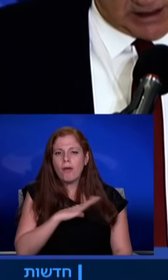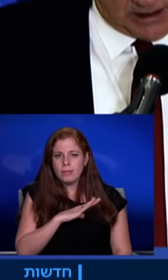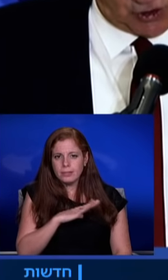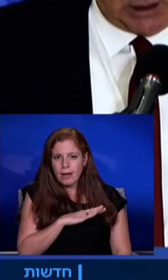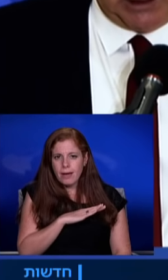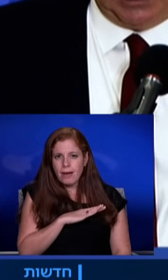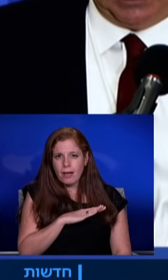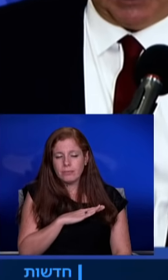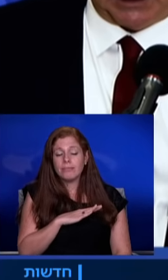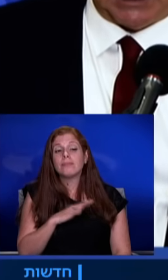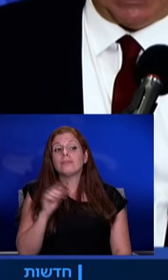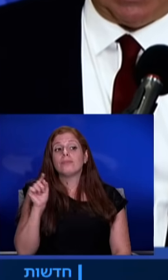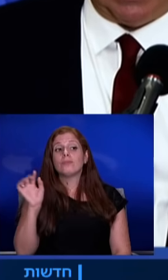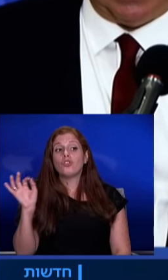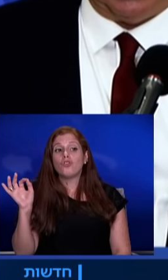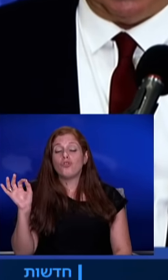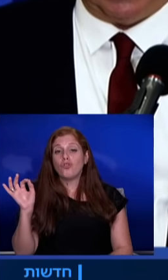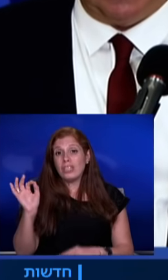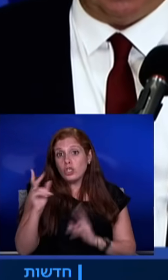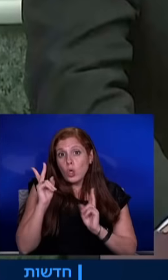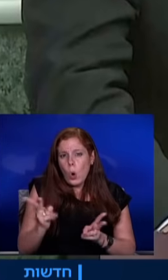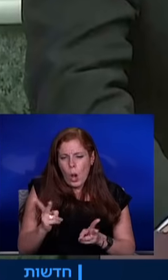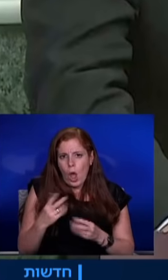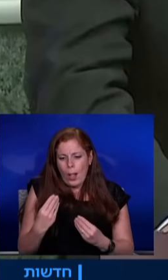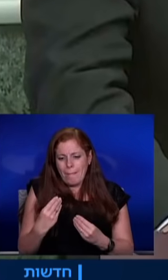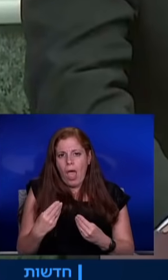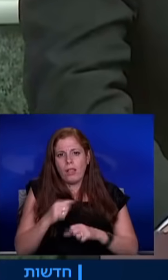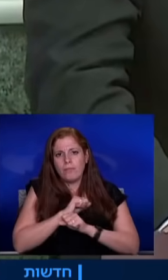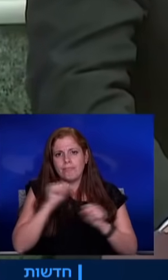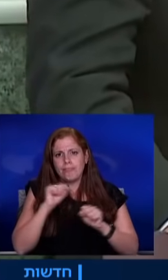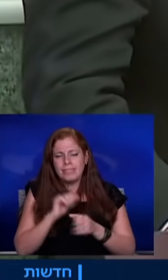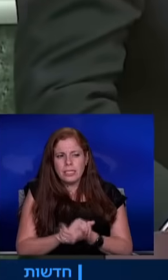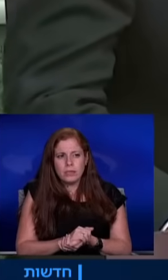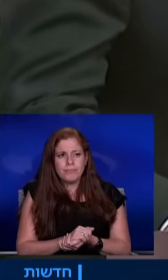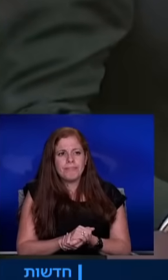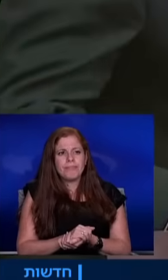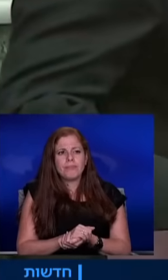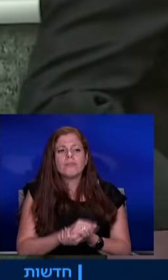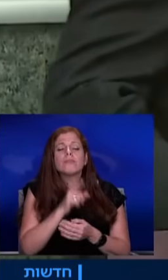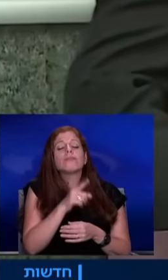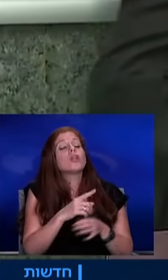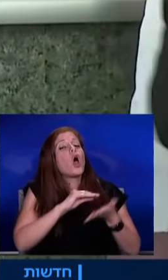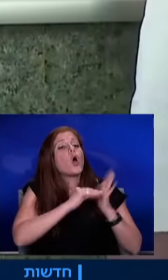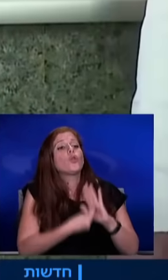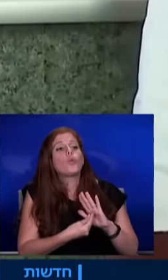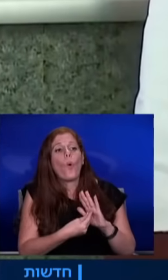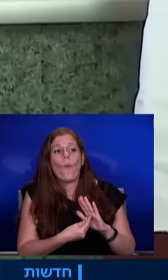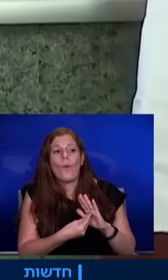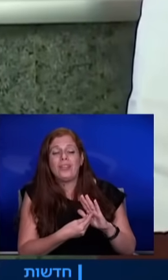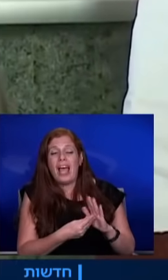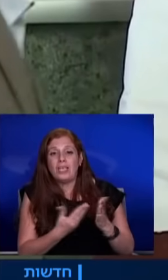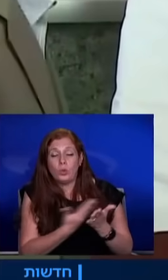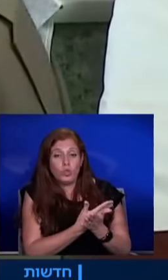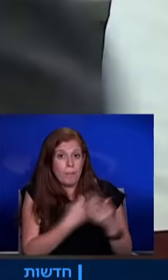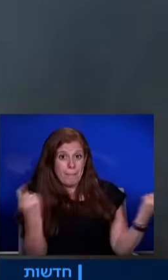של הגעה שלה לפצצה גרעינית. דוחות הסוכנות הבינלאומית לאנרגיה אטומית